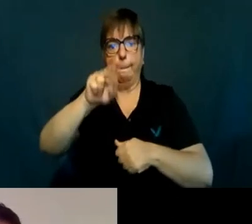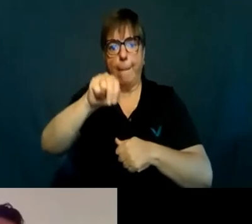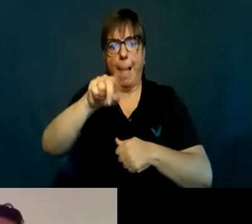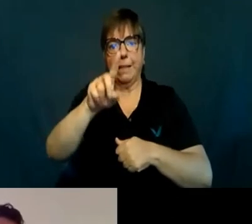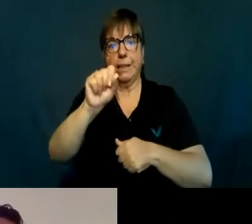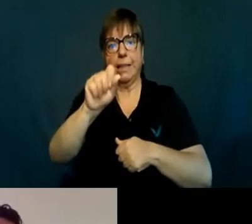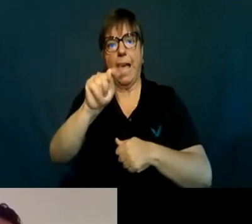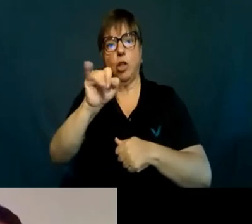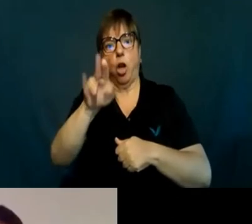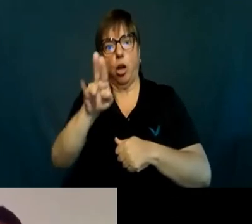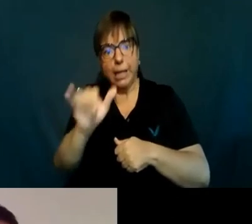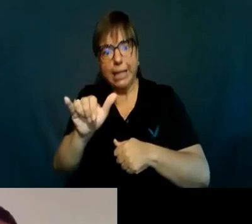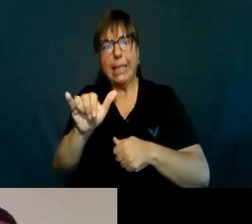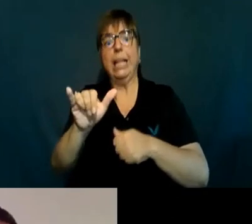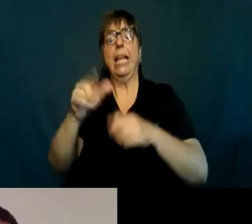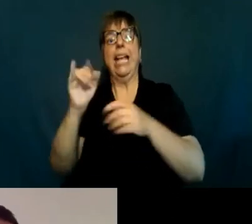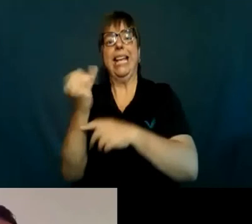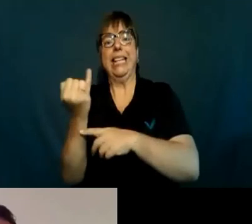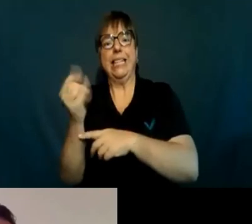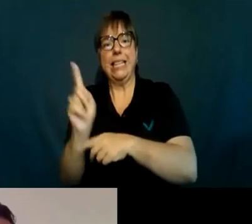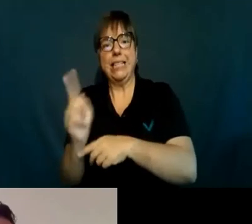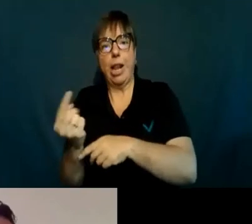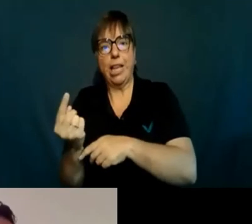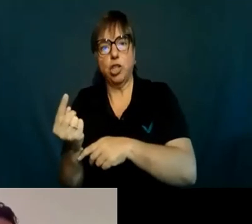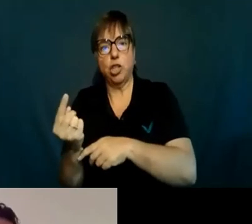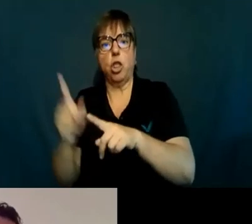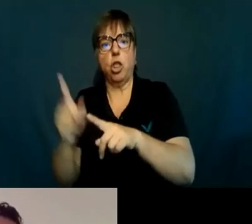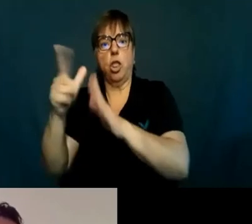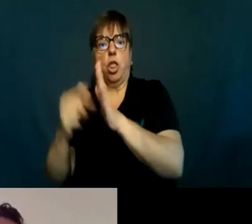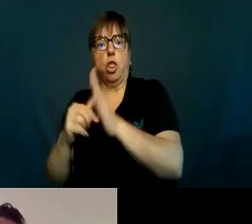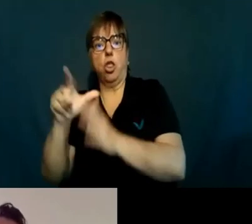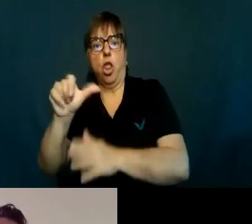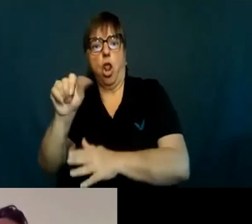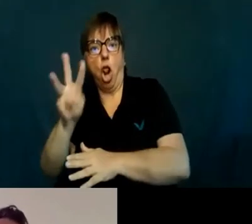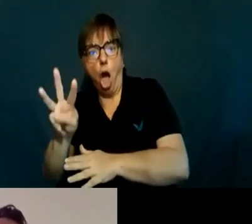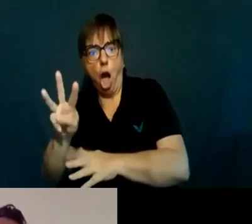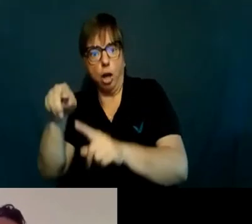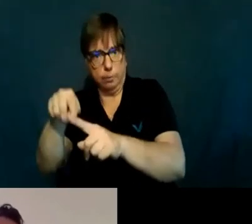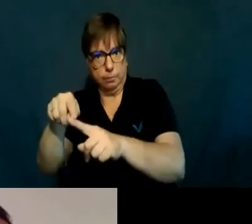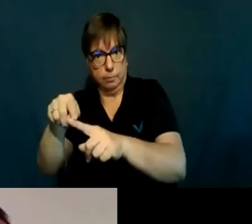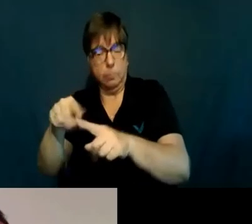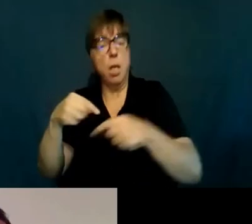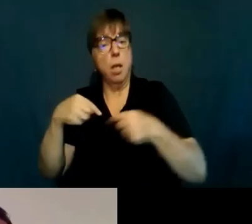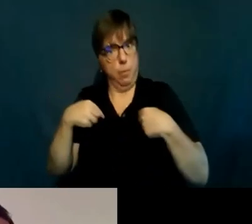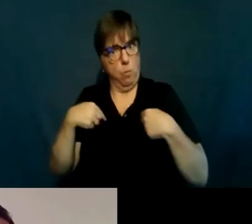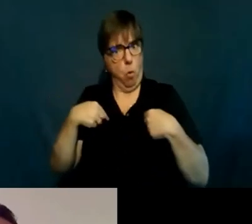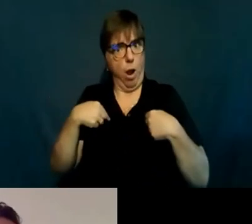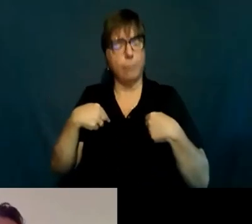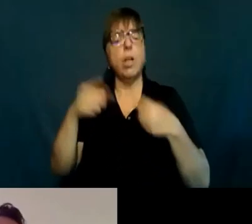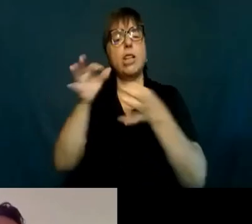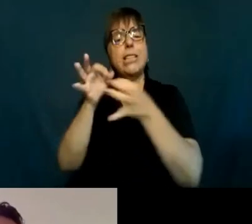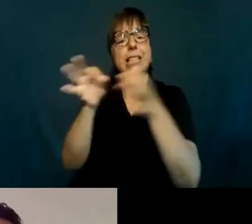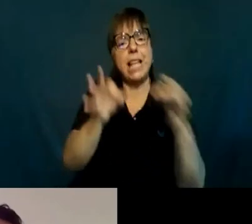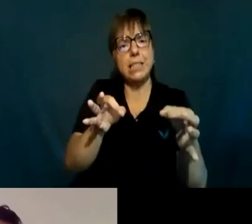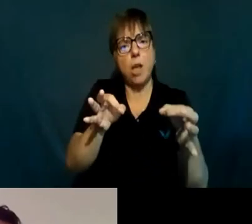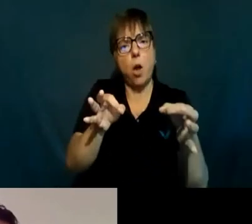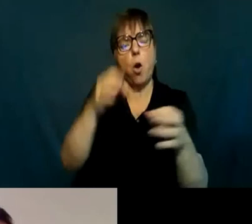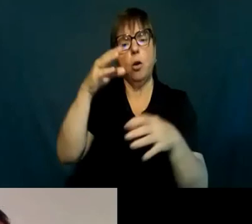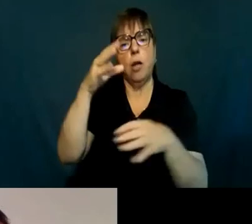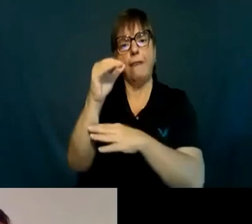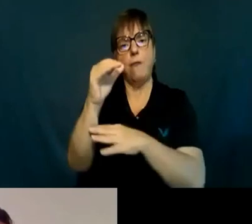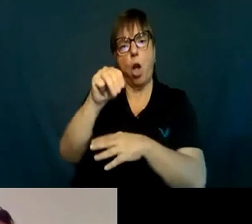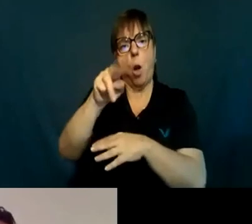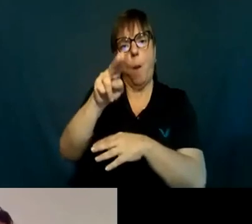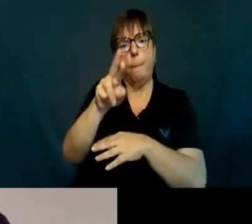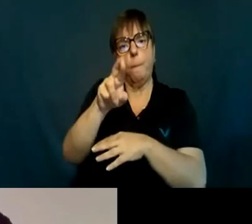Law. Et je trouvais intéressant la citation de Paul John Murdoch à ce niveau-là qui est avocat et secrétaire pour le gouvernement de la Nation